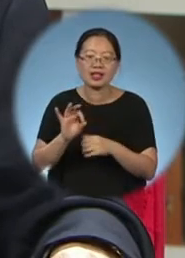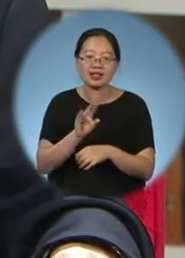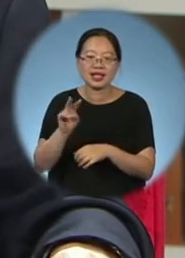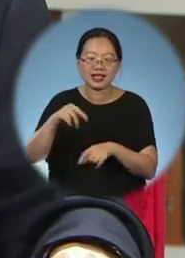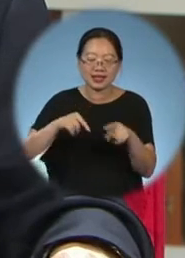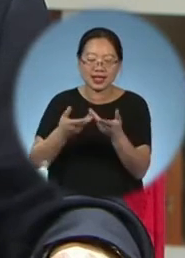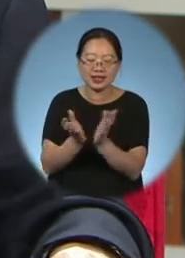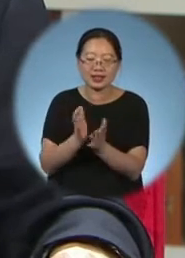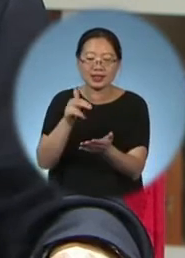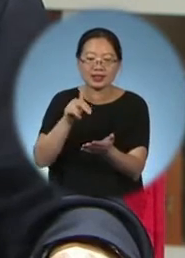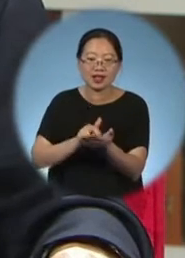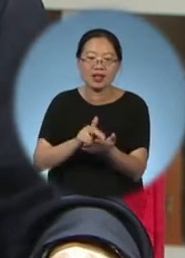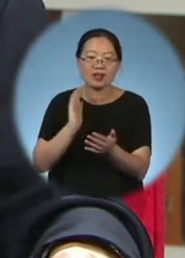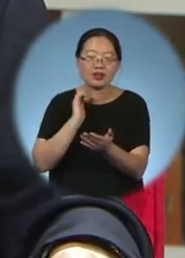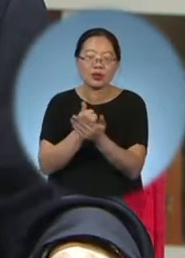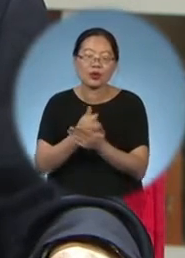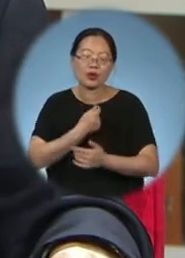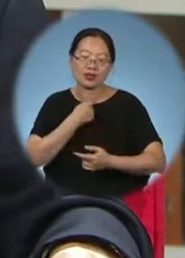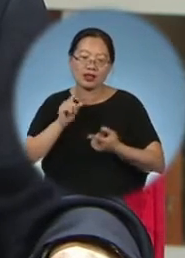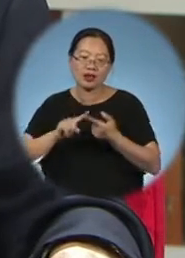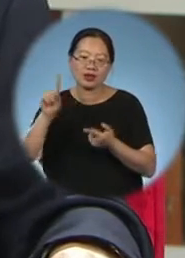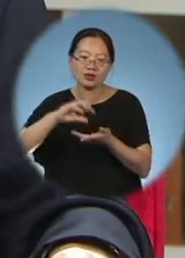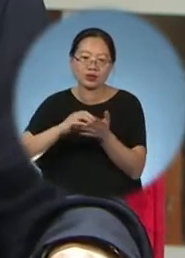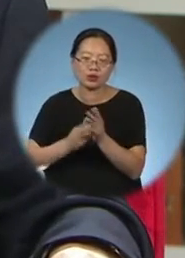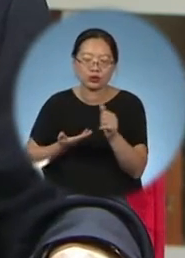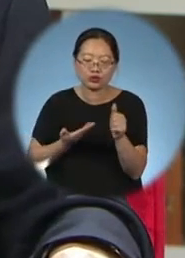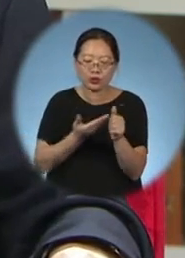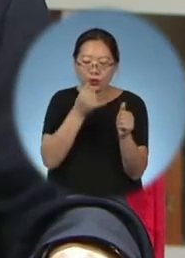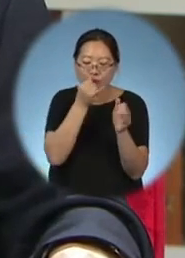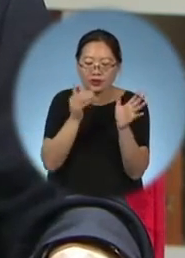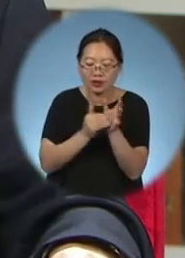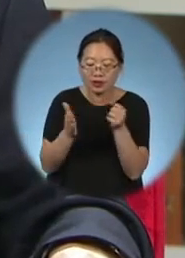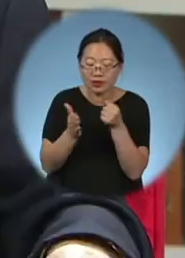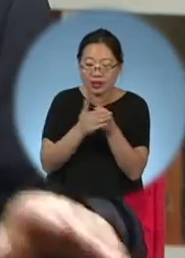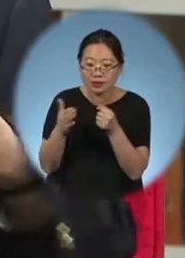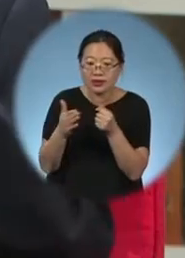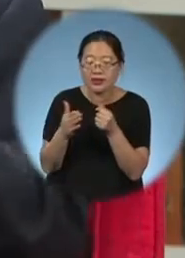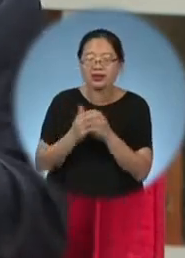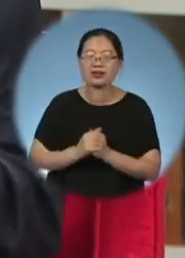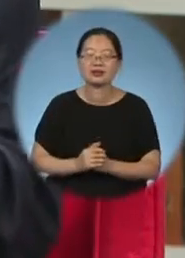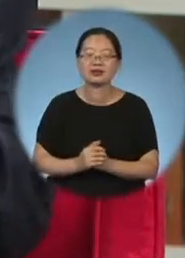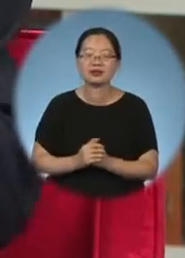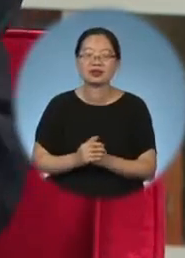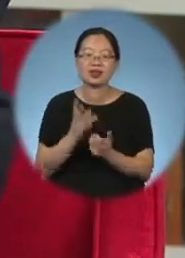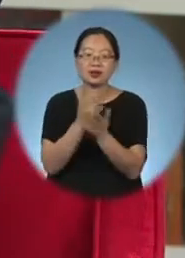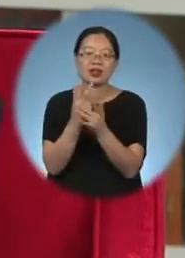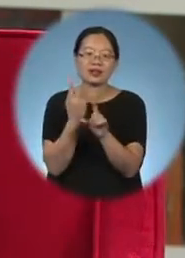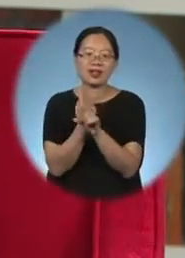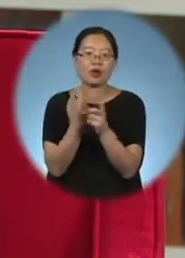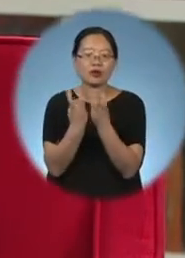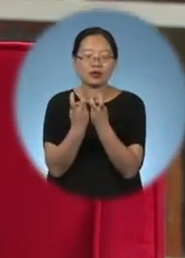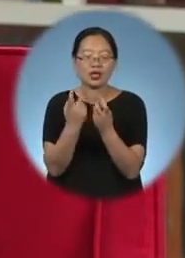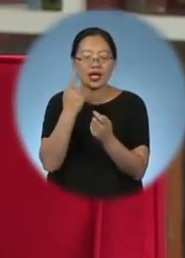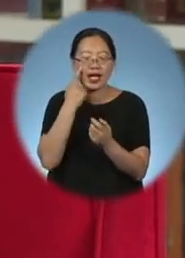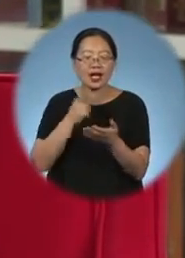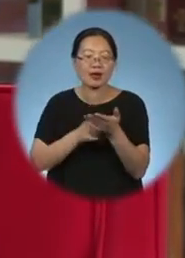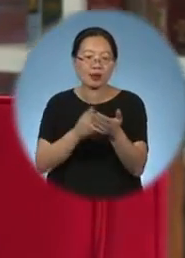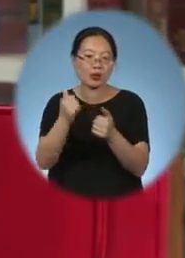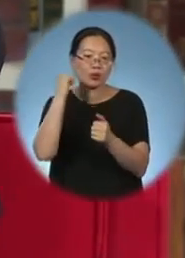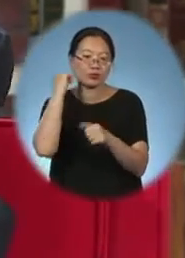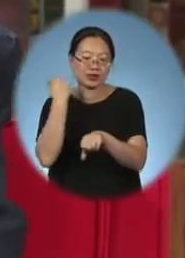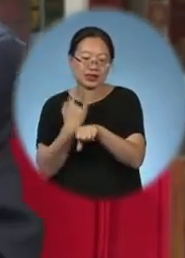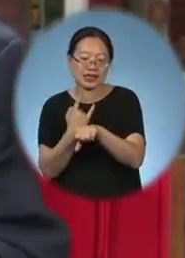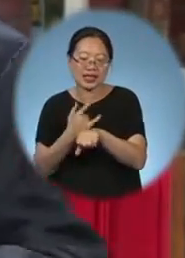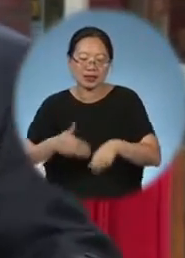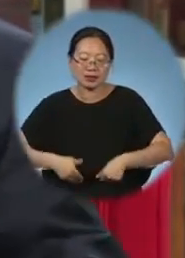야당에서 대통령이 원하는 걸 어느 정도 주면서 그러면서 개헌은 어떻게 이렇게 해봅시다. 네, 이렇게 네.